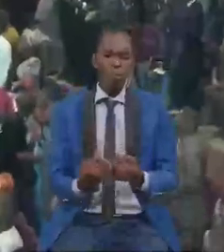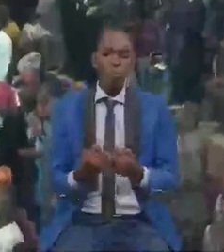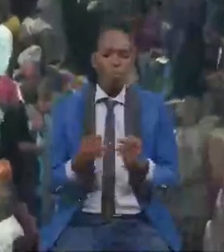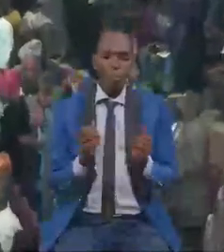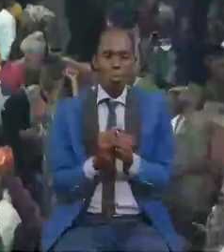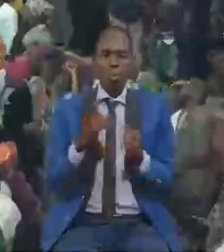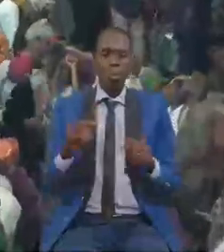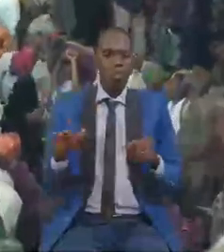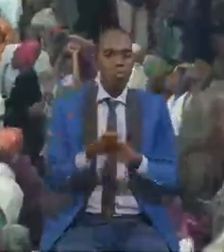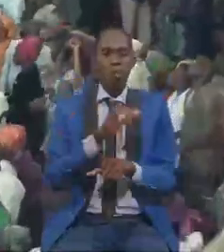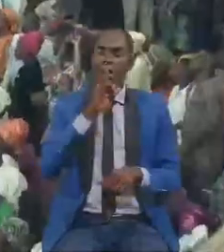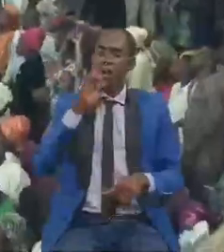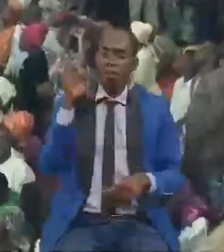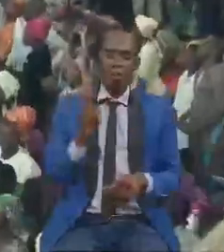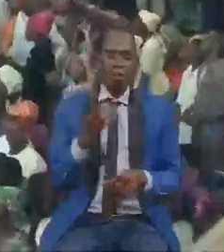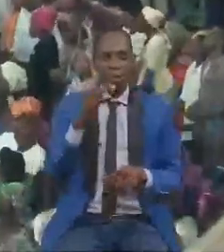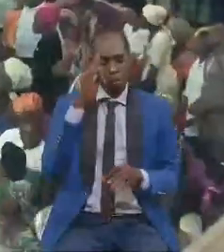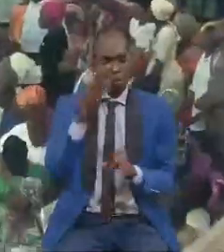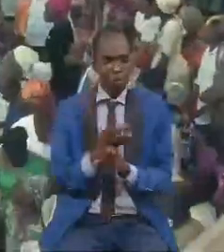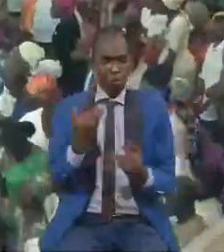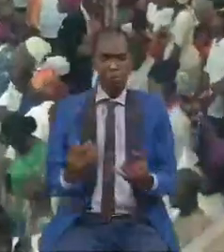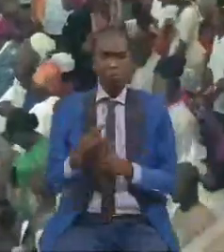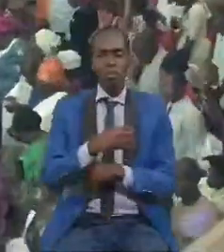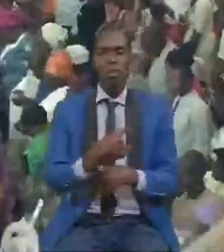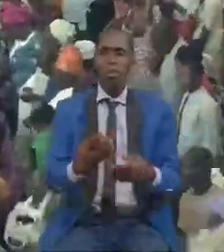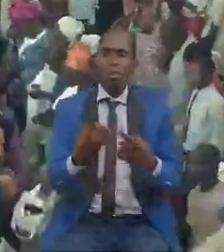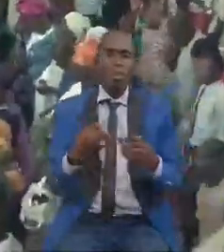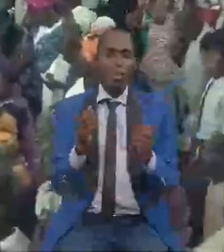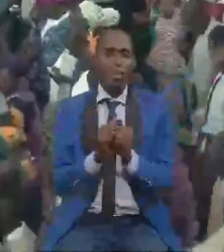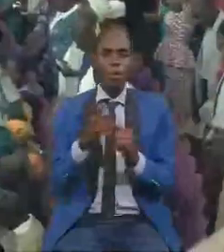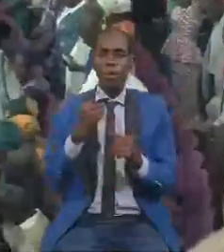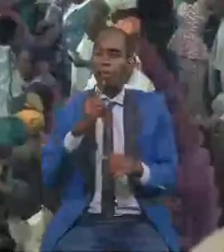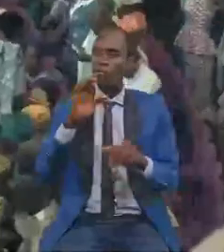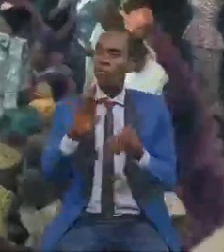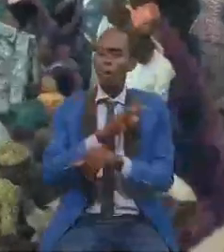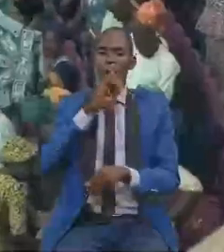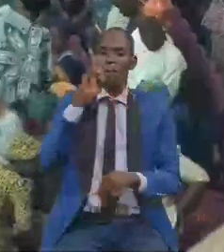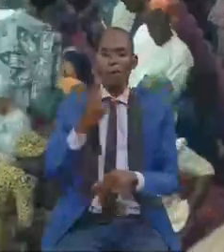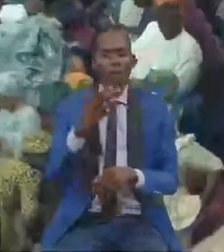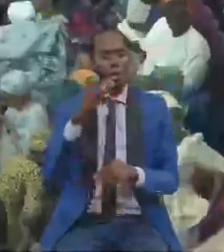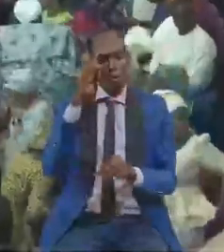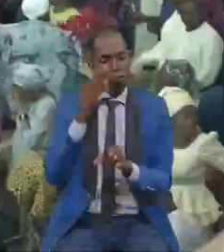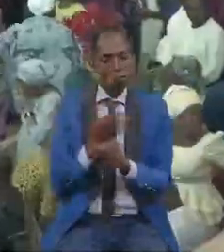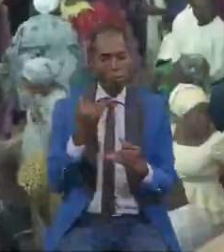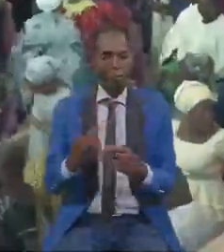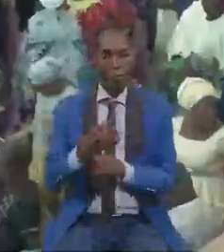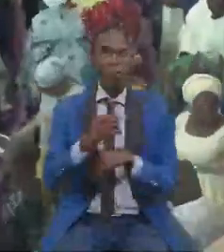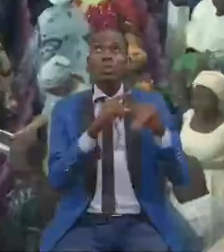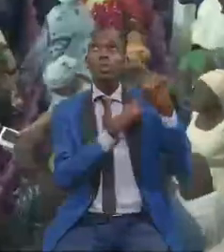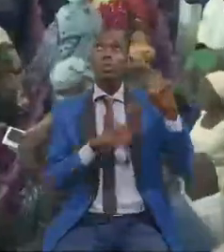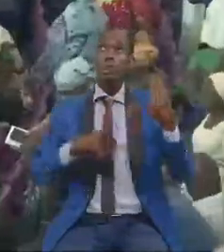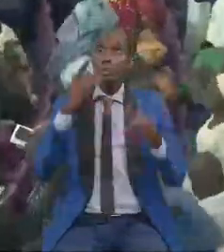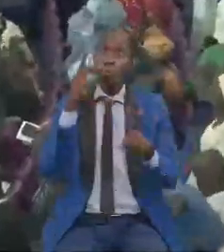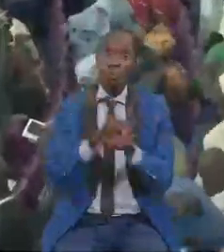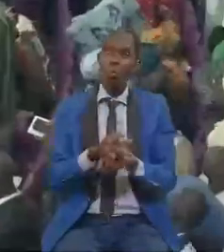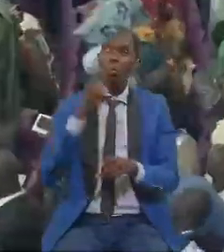Venez avec une pleine assurance ce jour. Venez avec l'assurance de foi ce jour. Le Seigneur a promis, le Seigneur va faire.